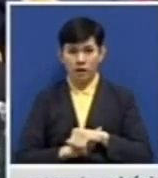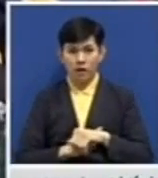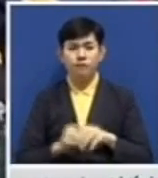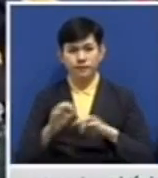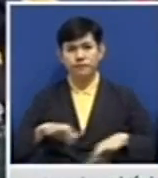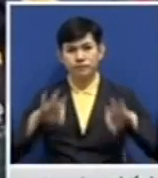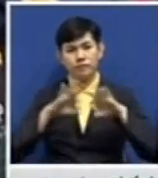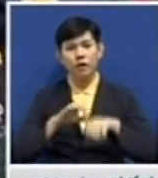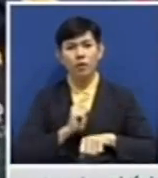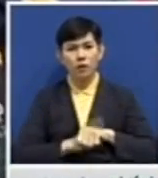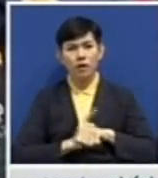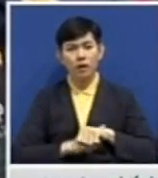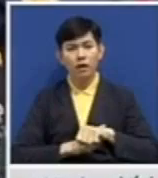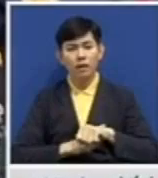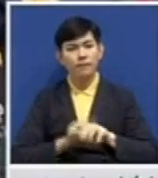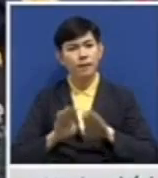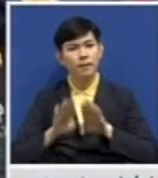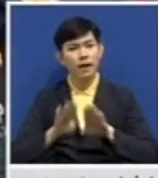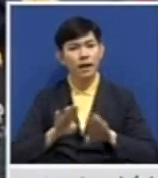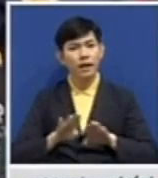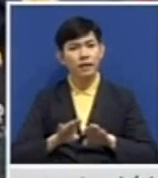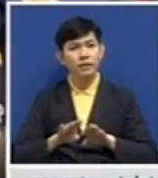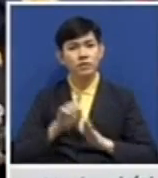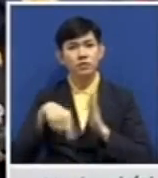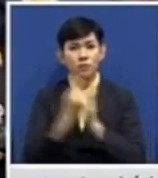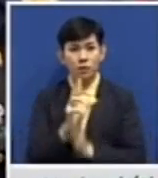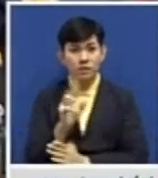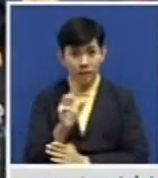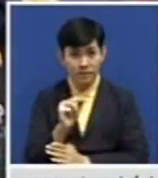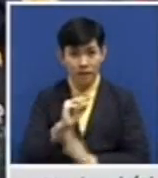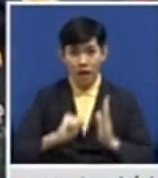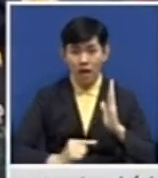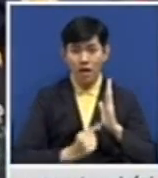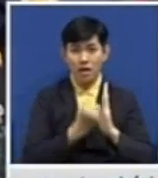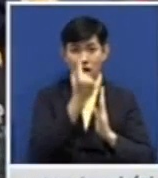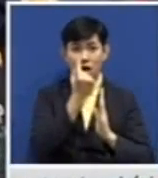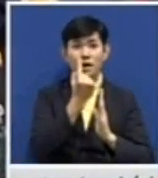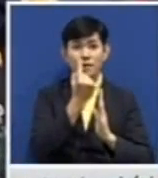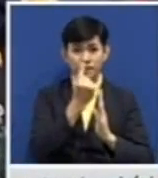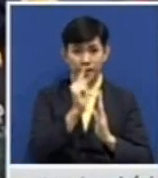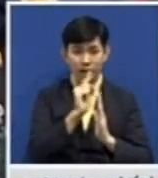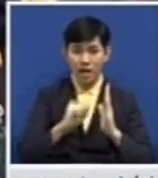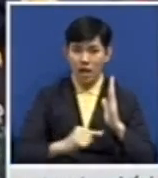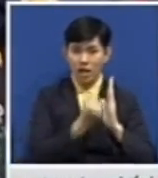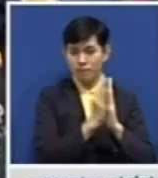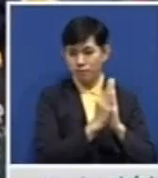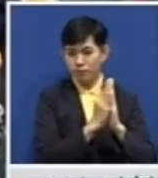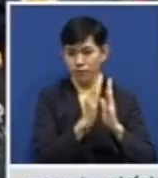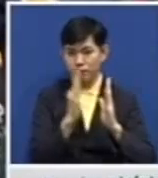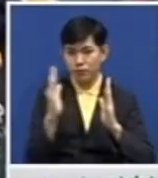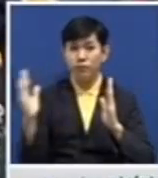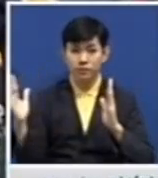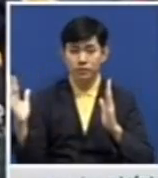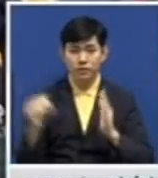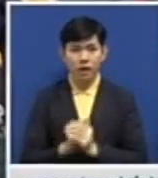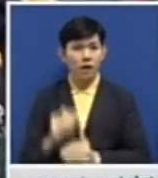จะใช้เวลาประมาณ30ชั่วโมงนับจากเวลาจากช่วงนี้เป็นต้นไป